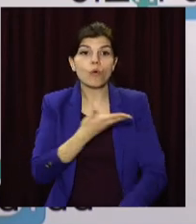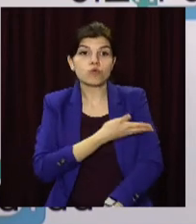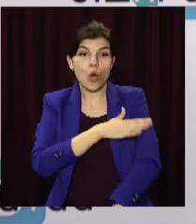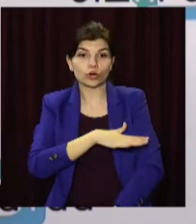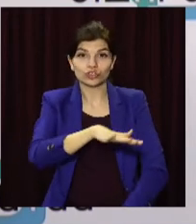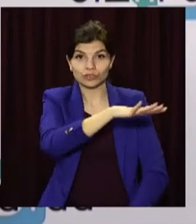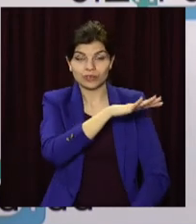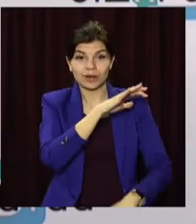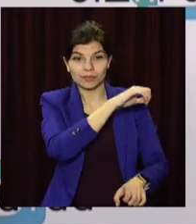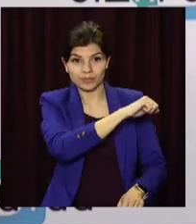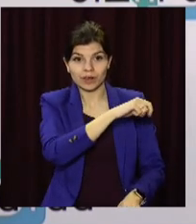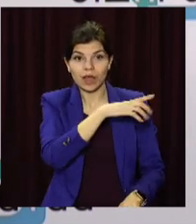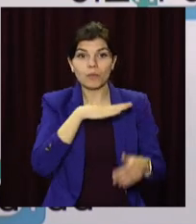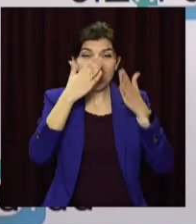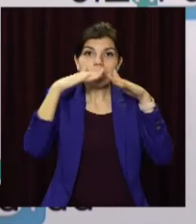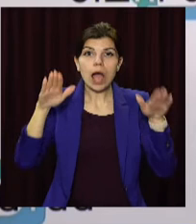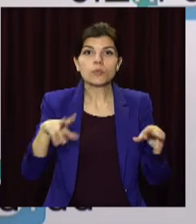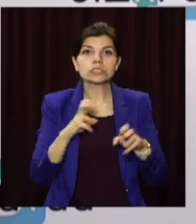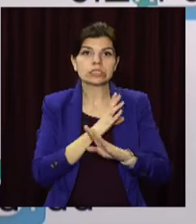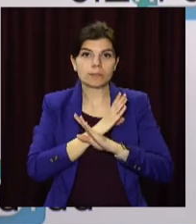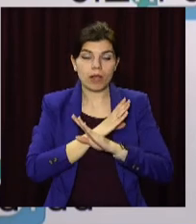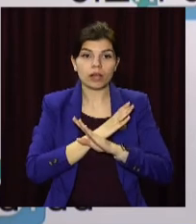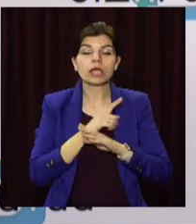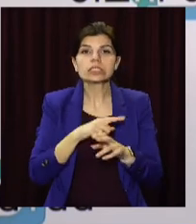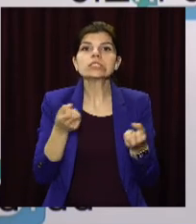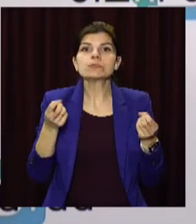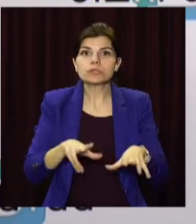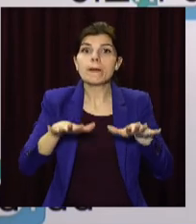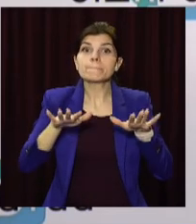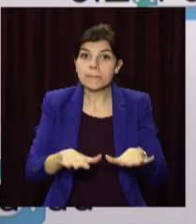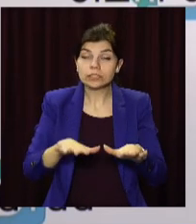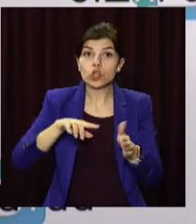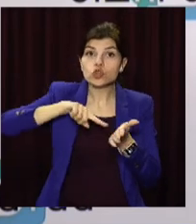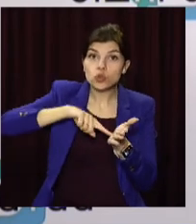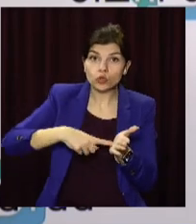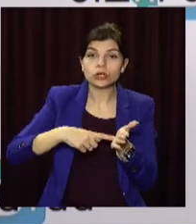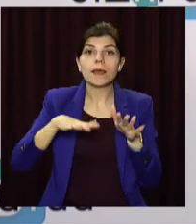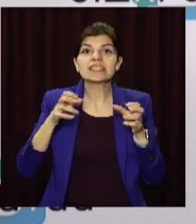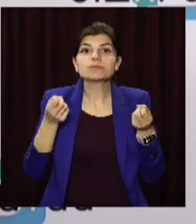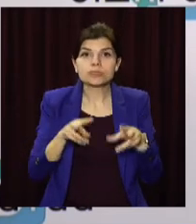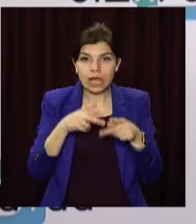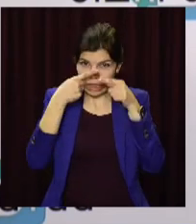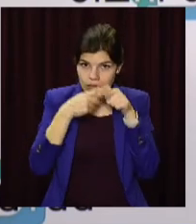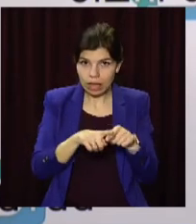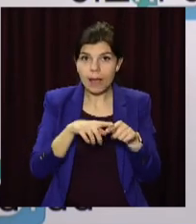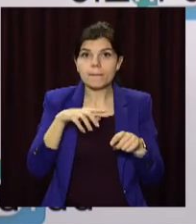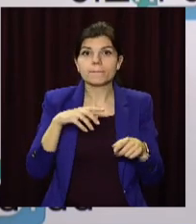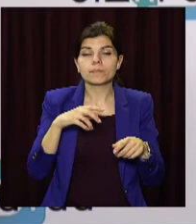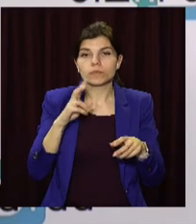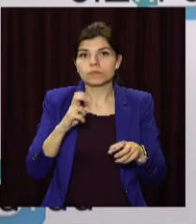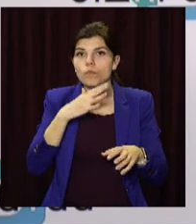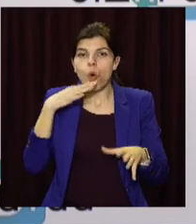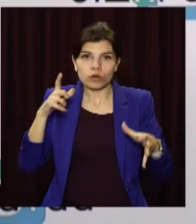було створено табори смерті. Тобто спеціальні місця з спеціальною технологією масового